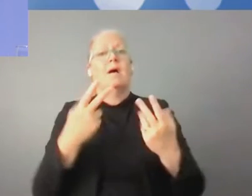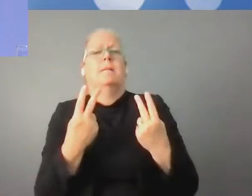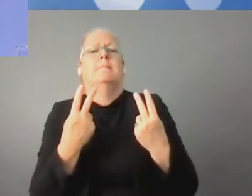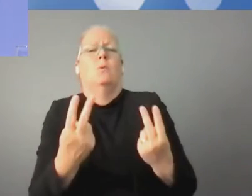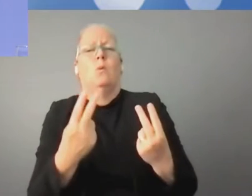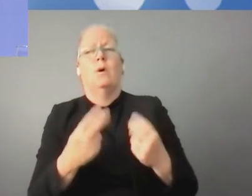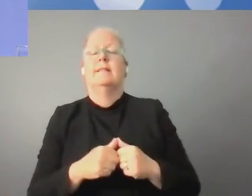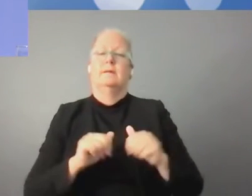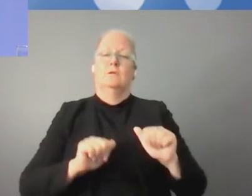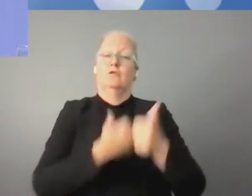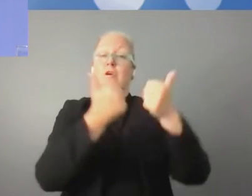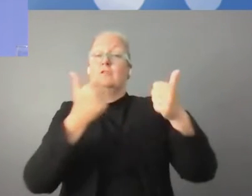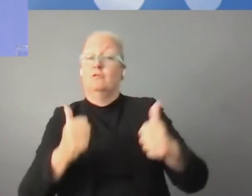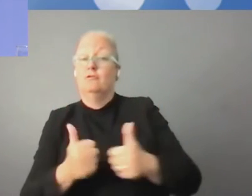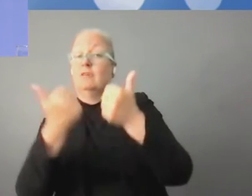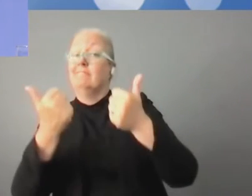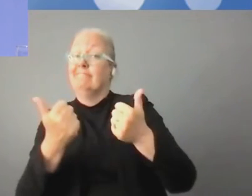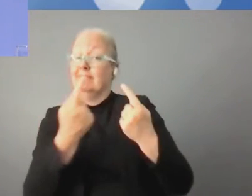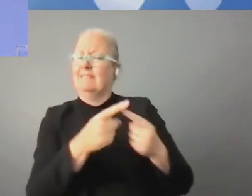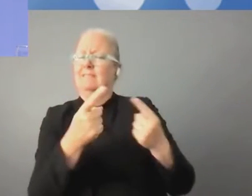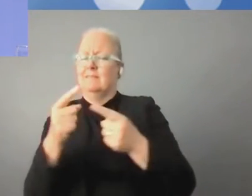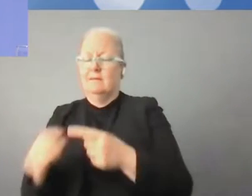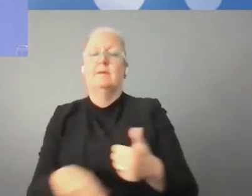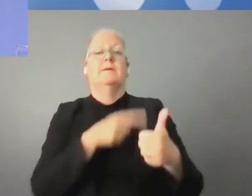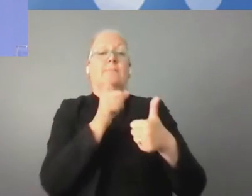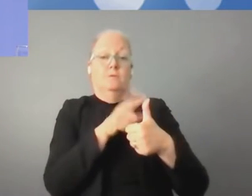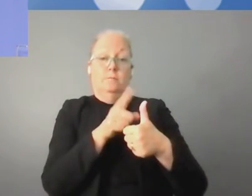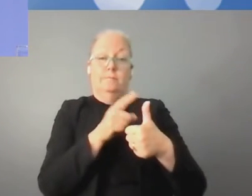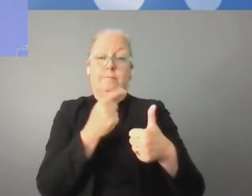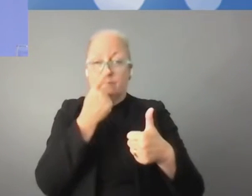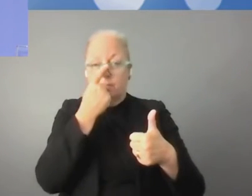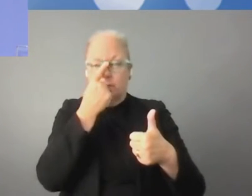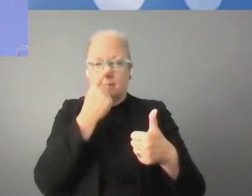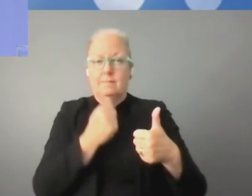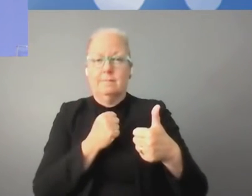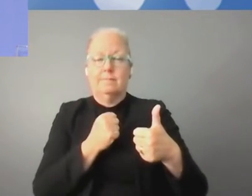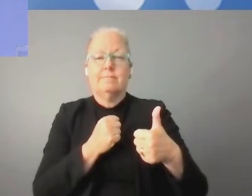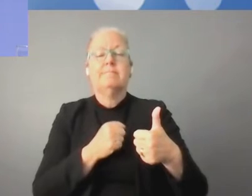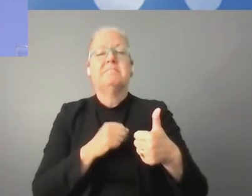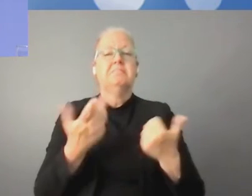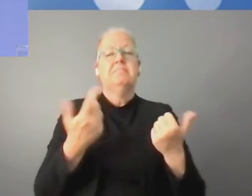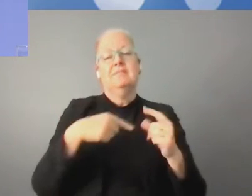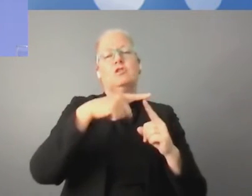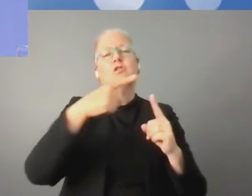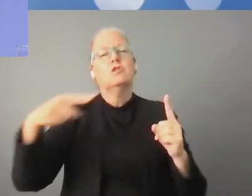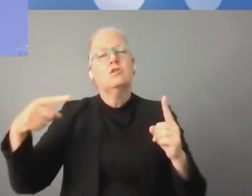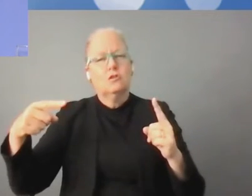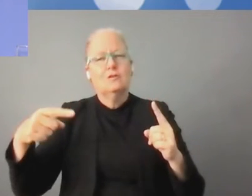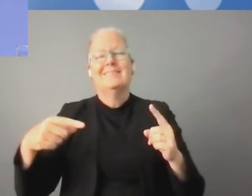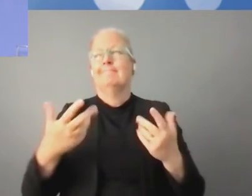Первое, о чем мы уже говорили, это неравновесие в доступе к интернету, а